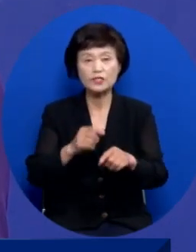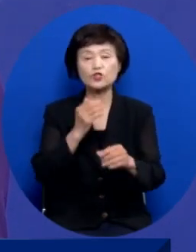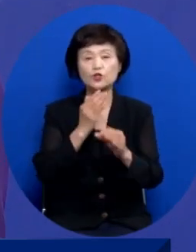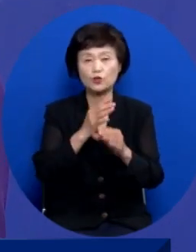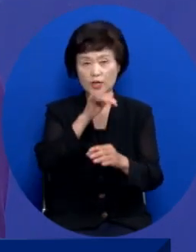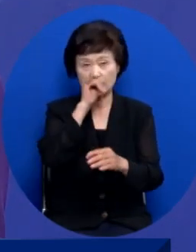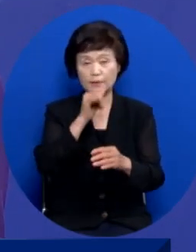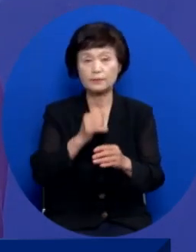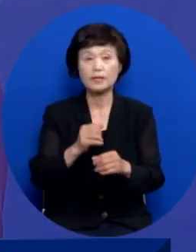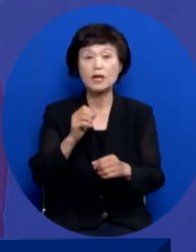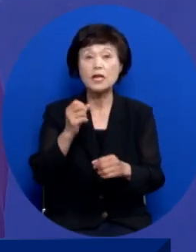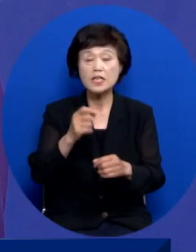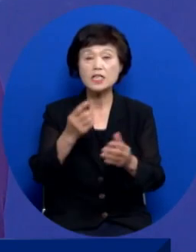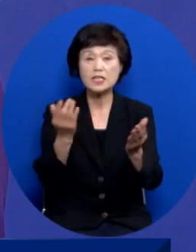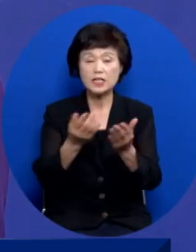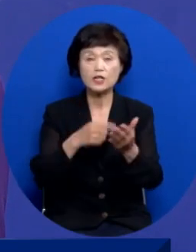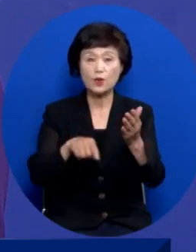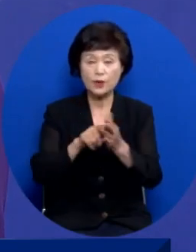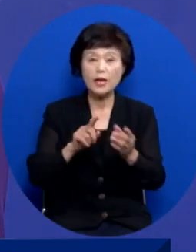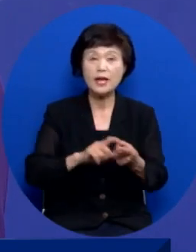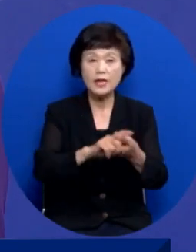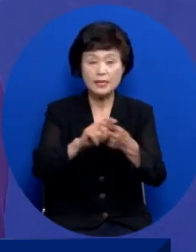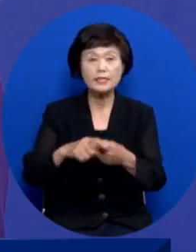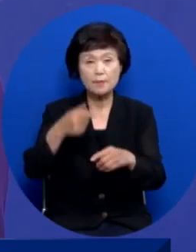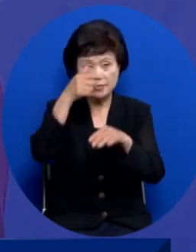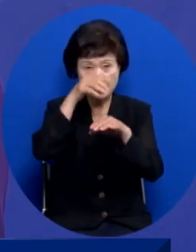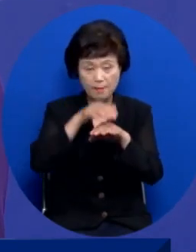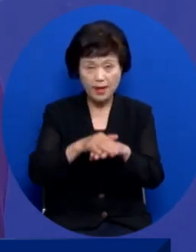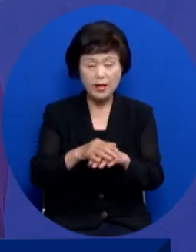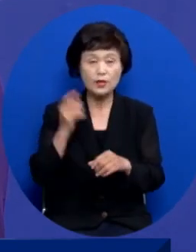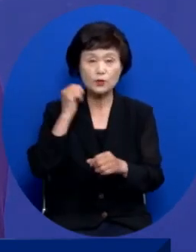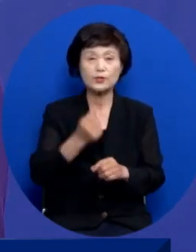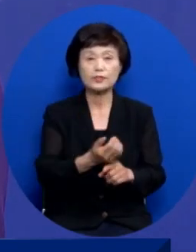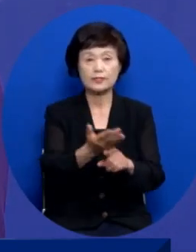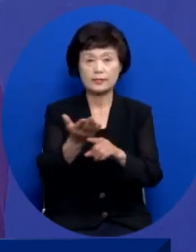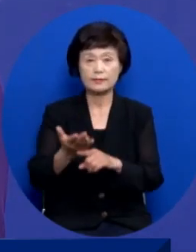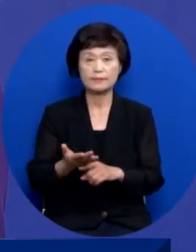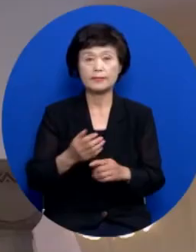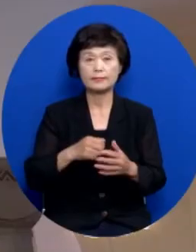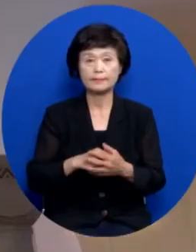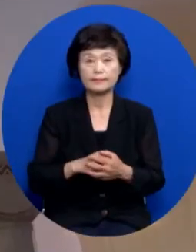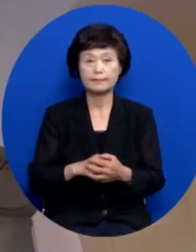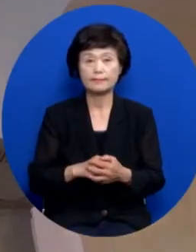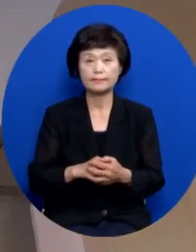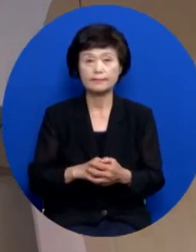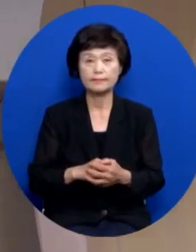환경주일 연합예배가 열렸다고 합니다. 예배 관련 소식을 장윤수 기자가 전합니다.